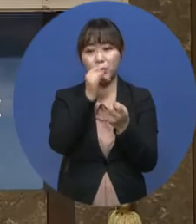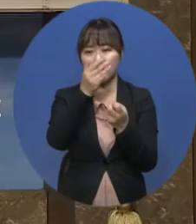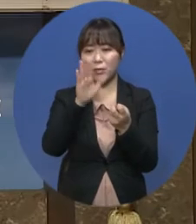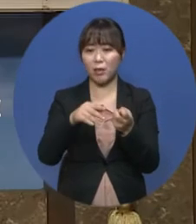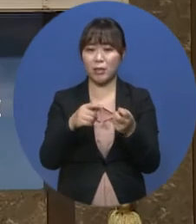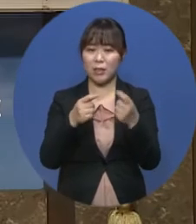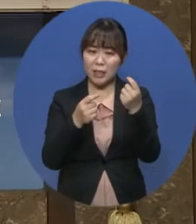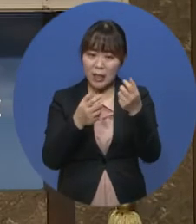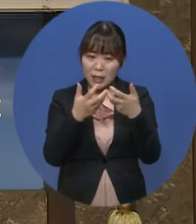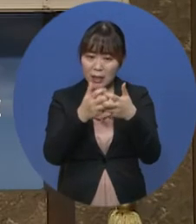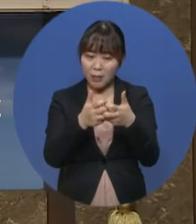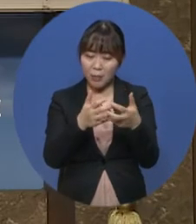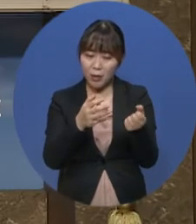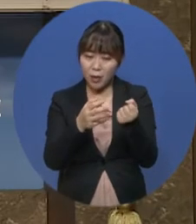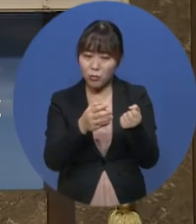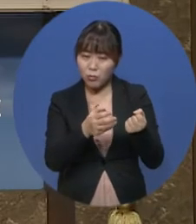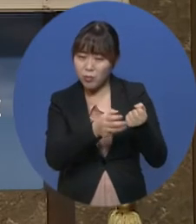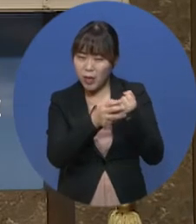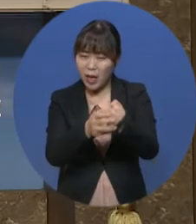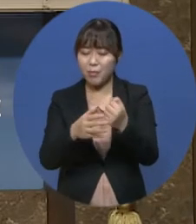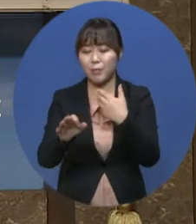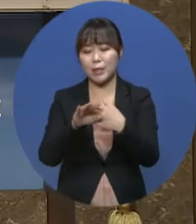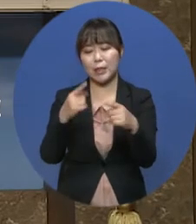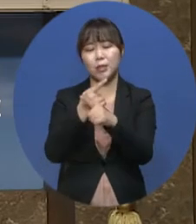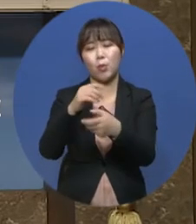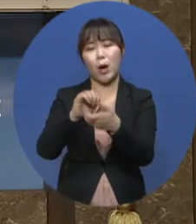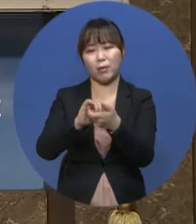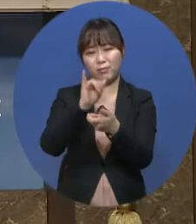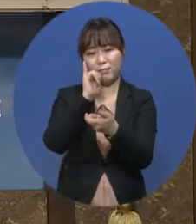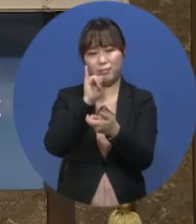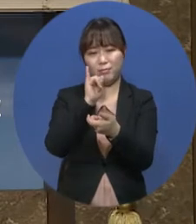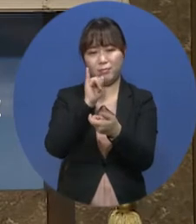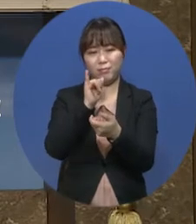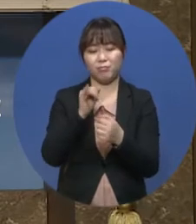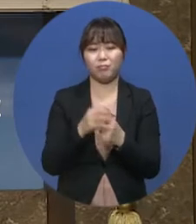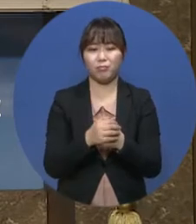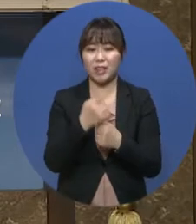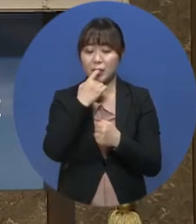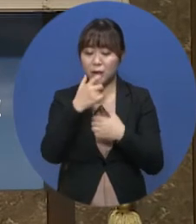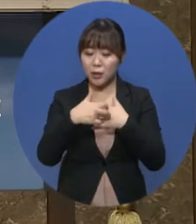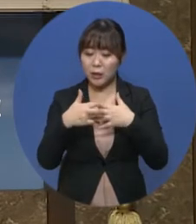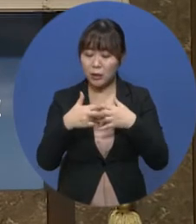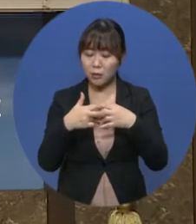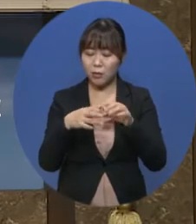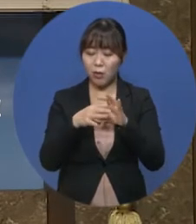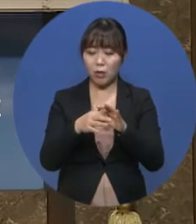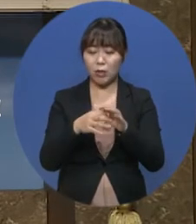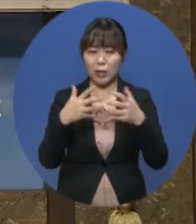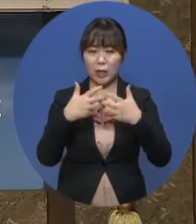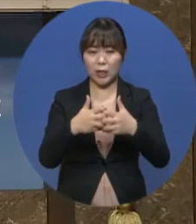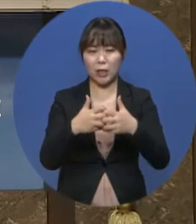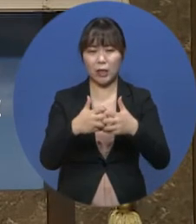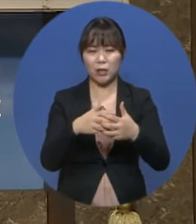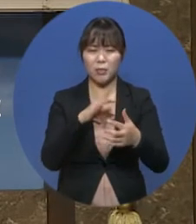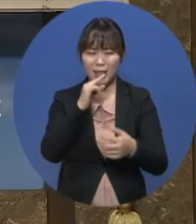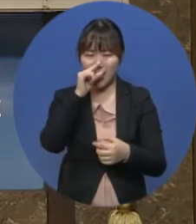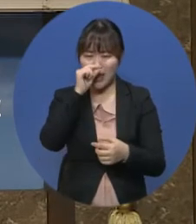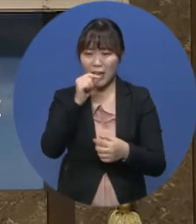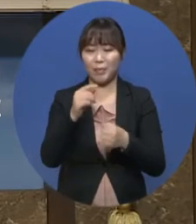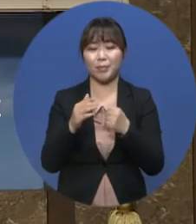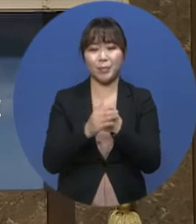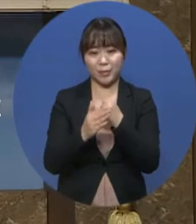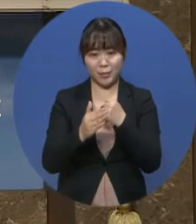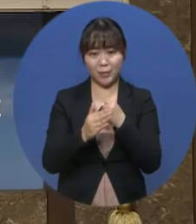작은 장비를 가지고 하면 치료에 한계가 있습니다 다이 칩과 기계가 아주 예민하기